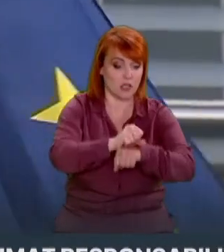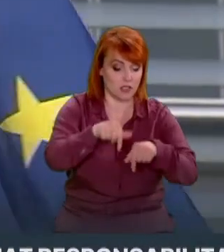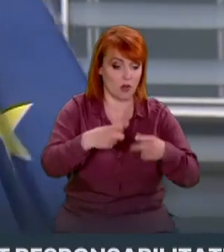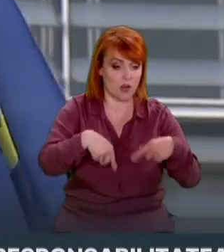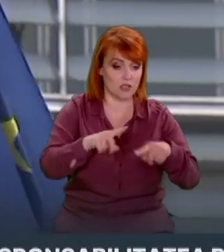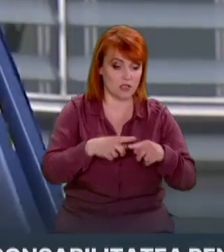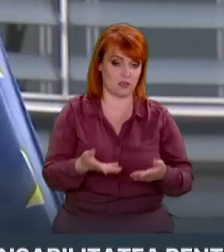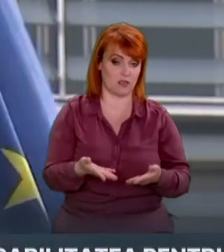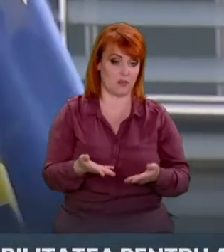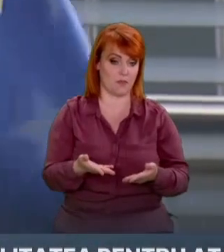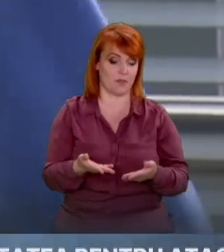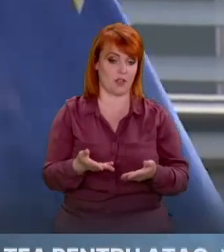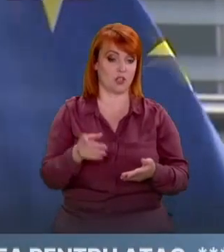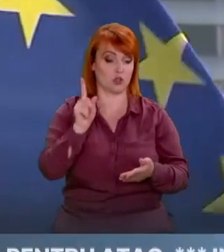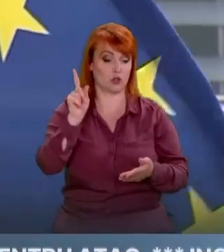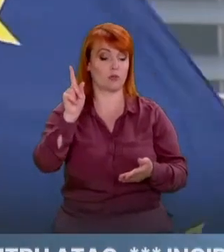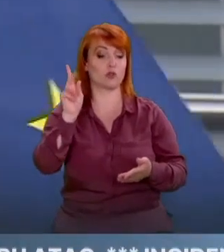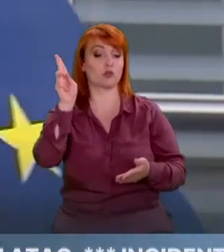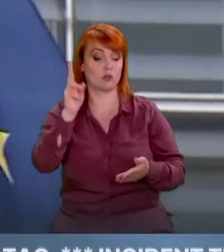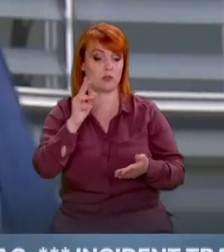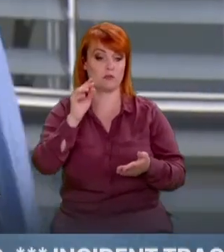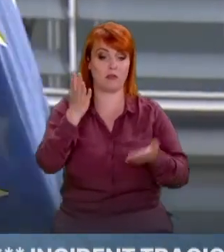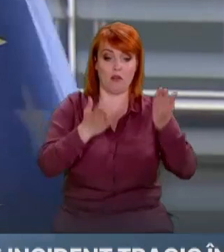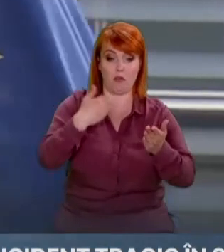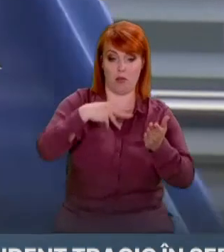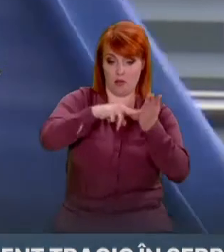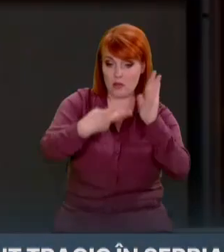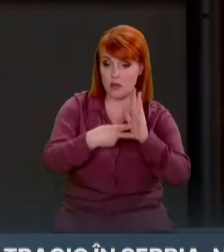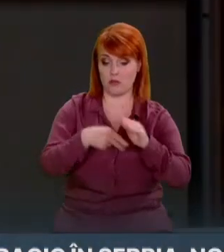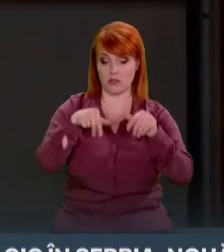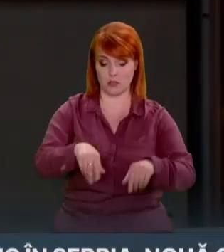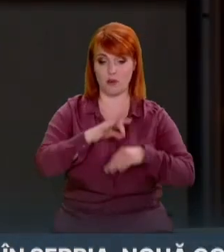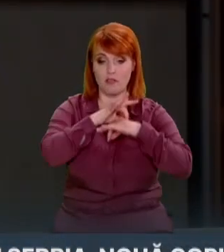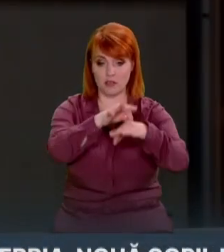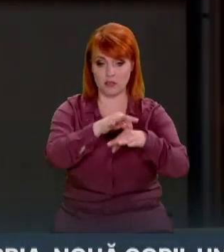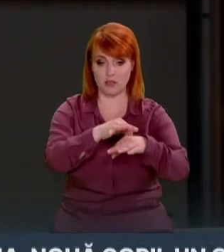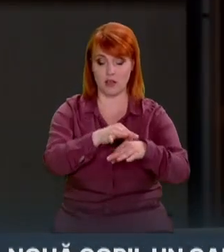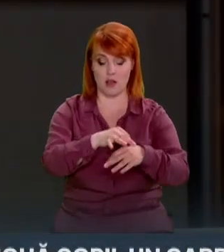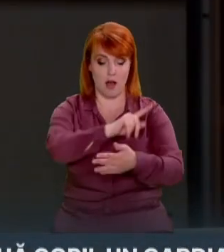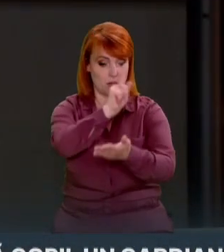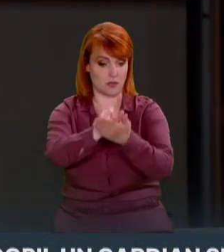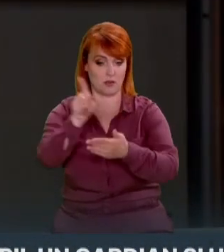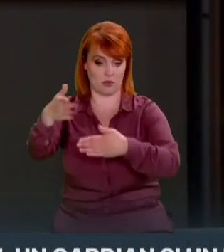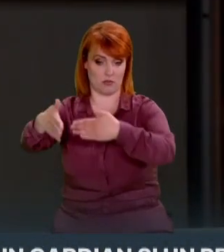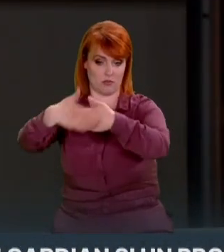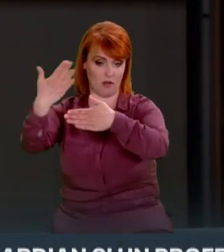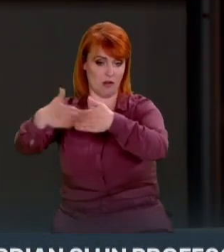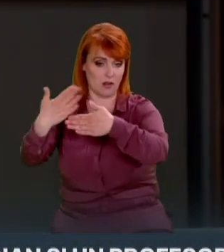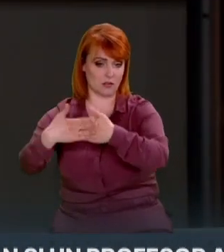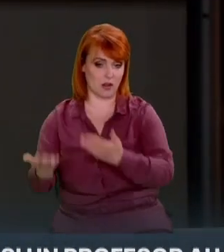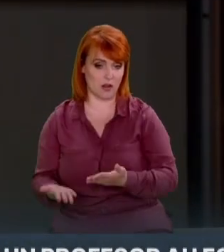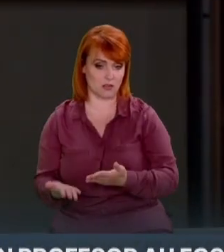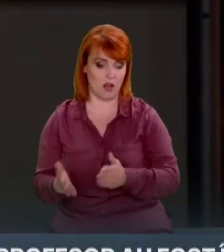să pună la cale anumite provocări să-și rămâne mai departe, trebuie sancționați după toată severitatea